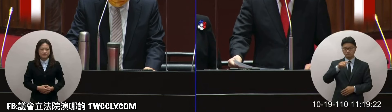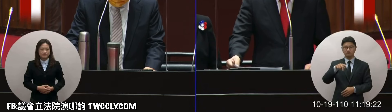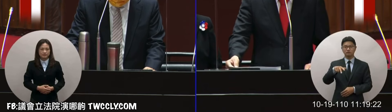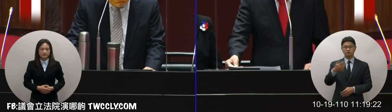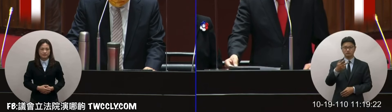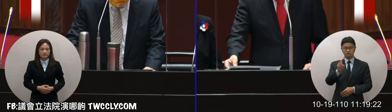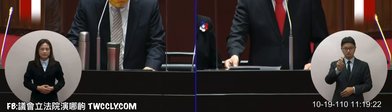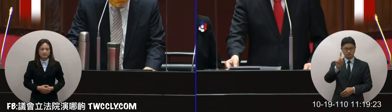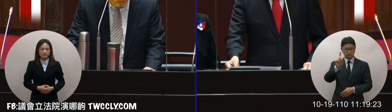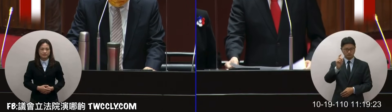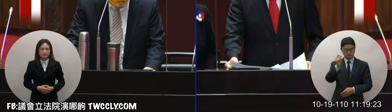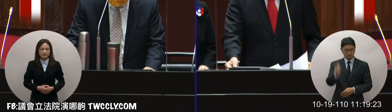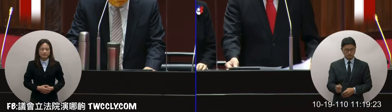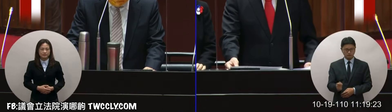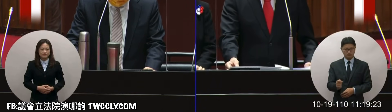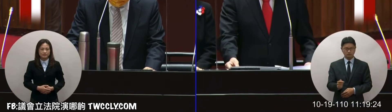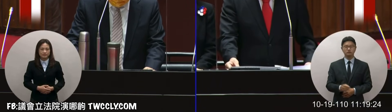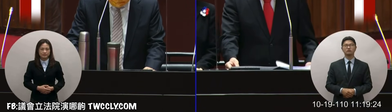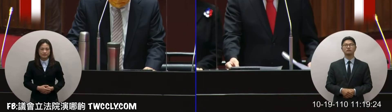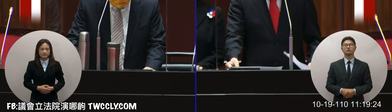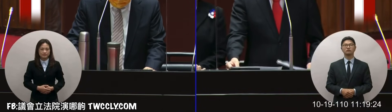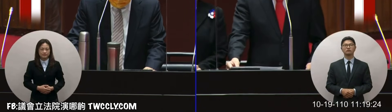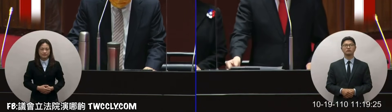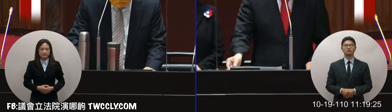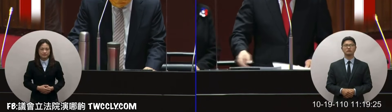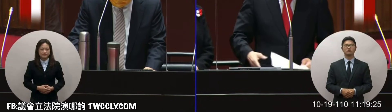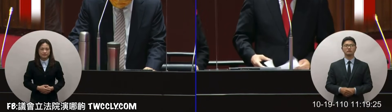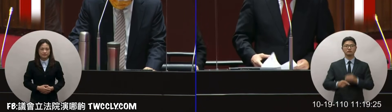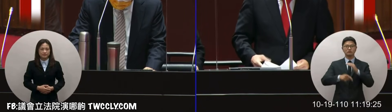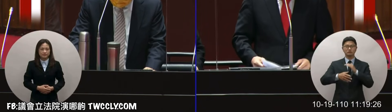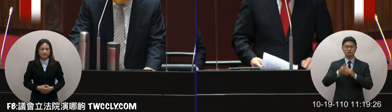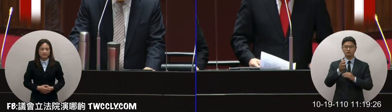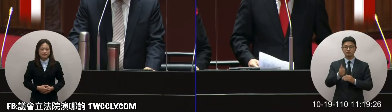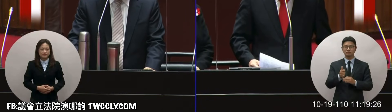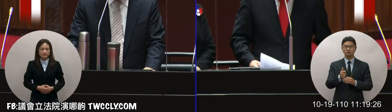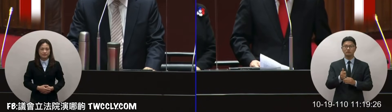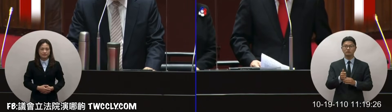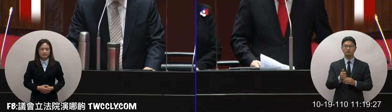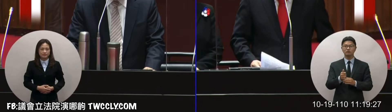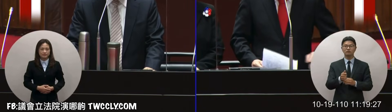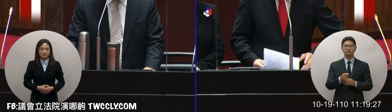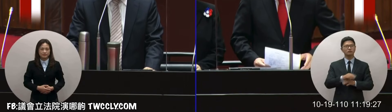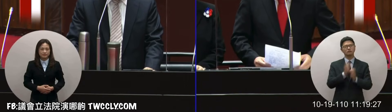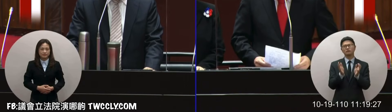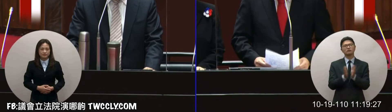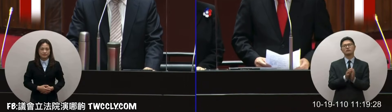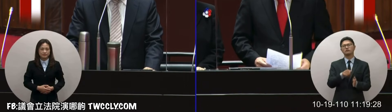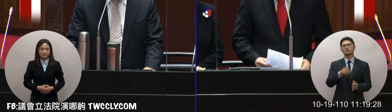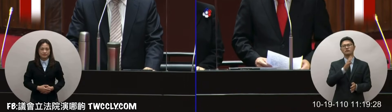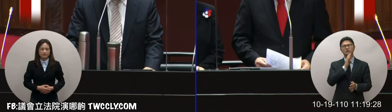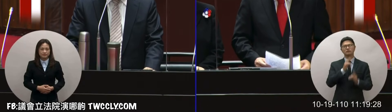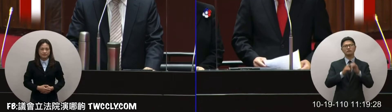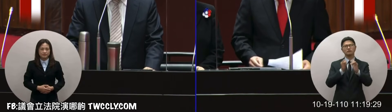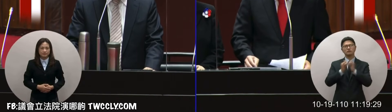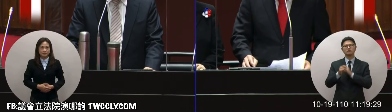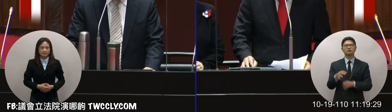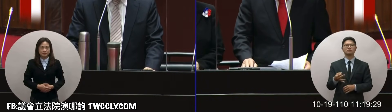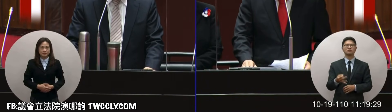2兆1672亿。院长，民脂民膏